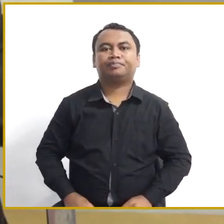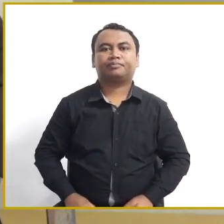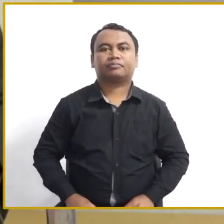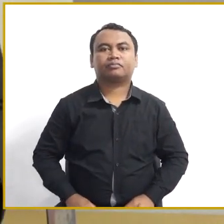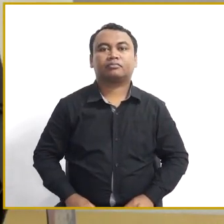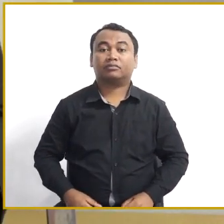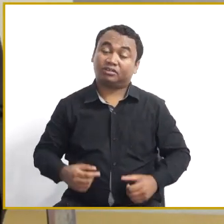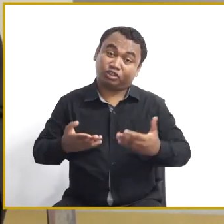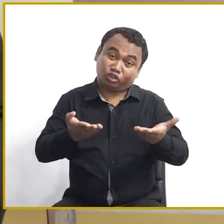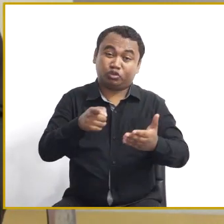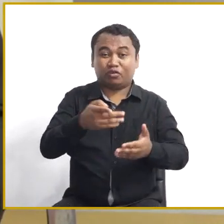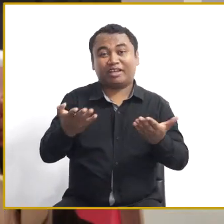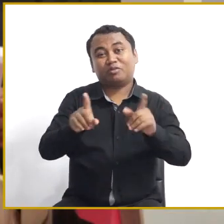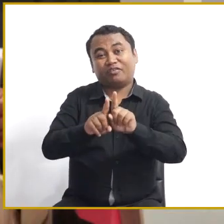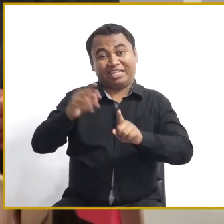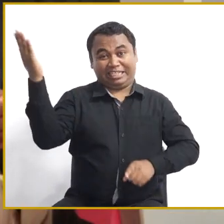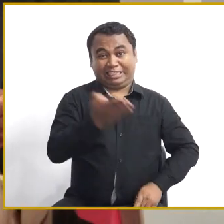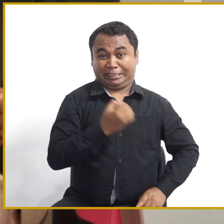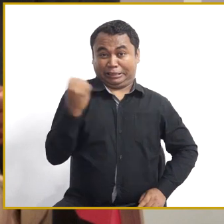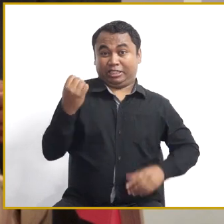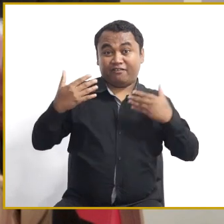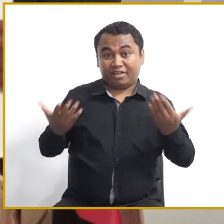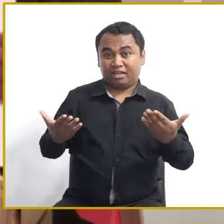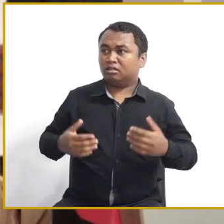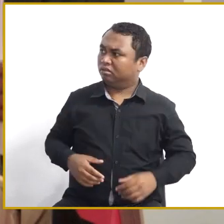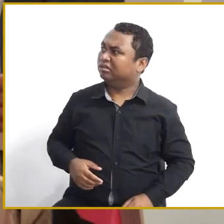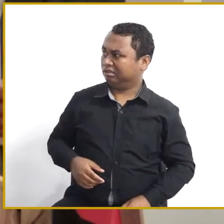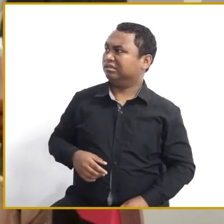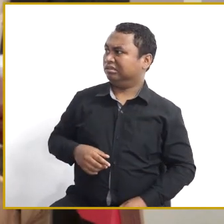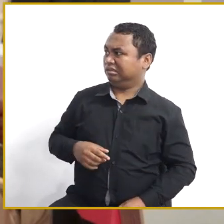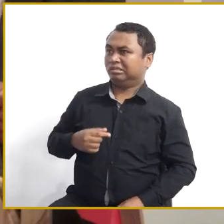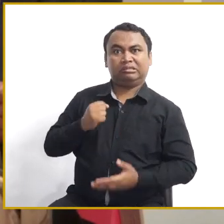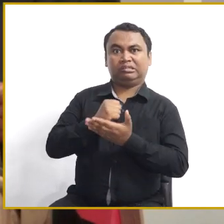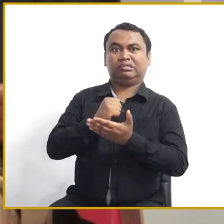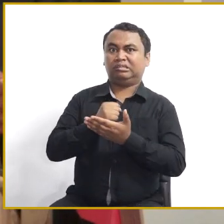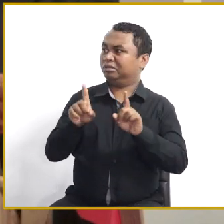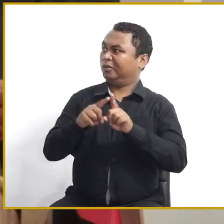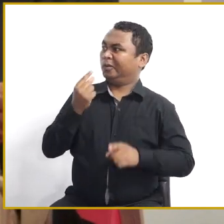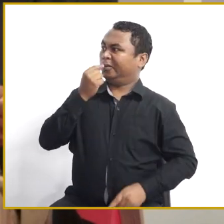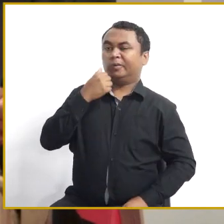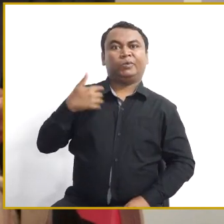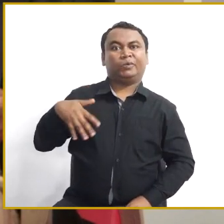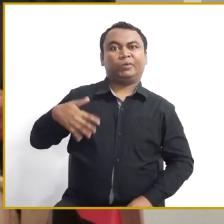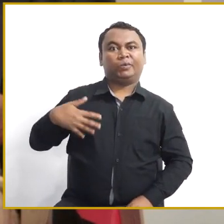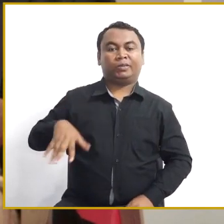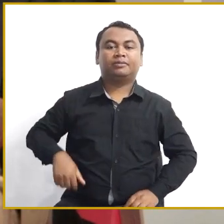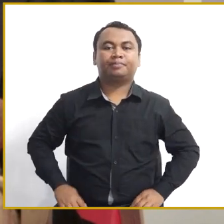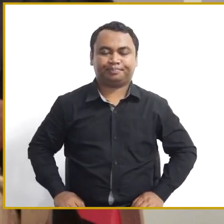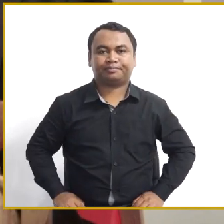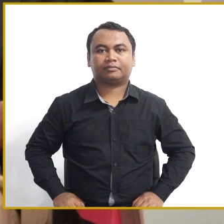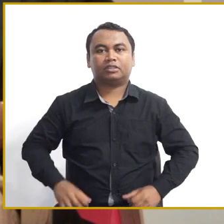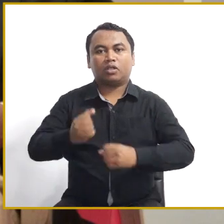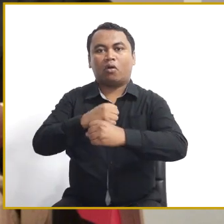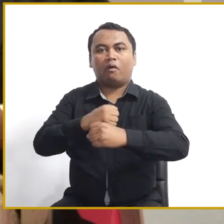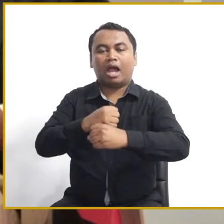Asany dictature ve zay? Tsy fantatra makany antsika fa zay fanazavanao zay rasaika an-tany anao hoe ahoana ny fomba